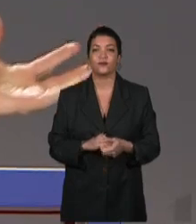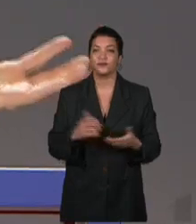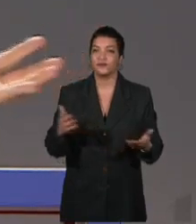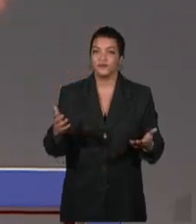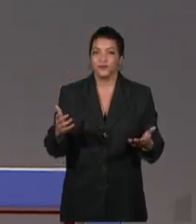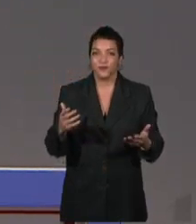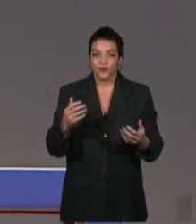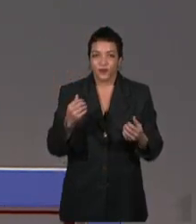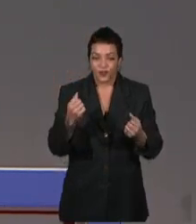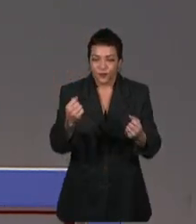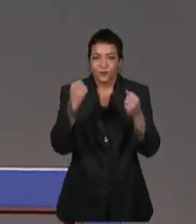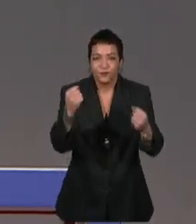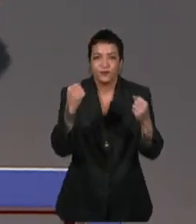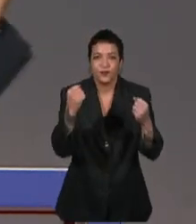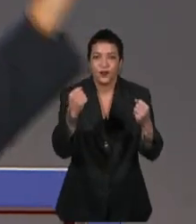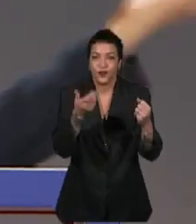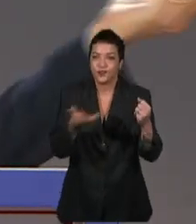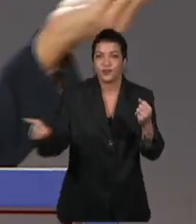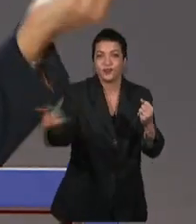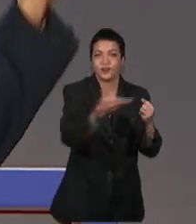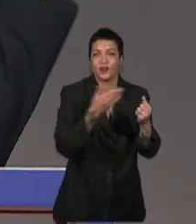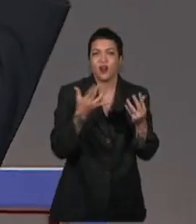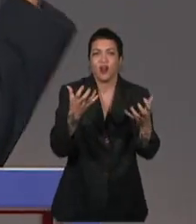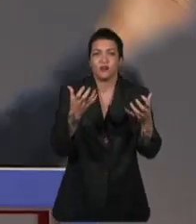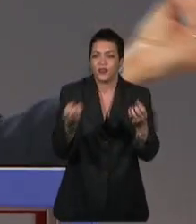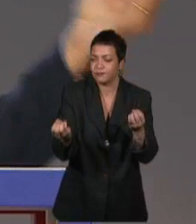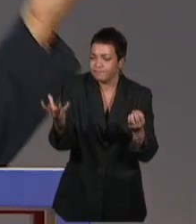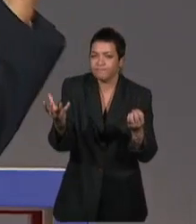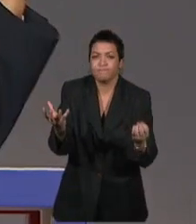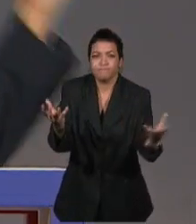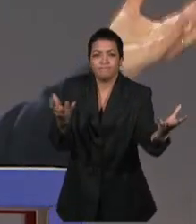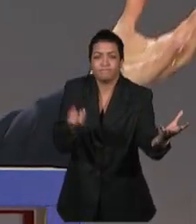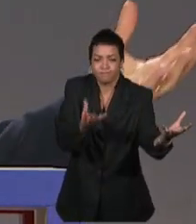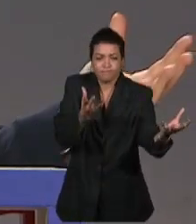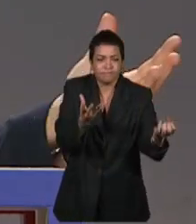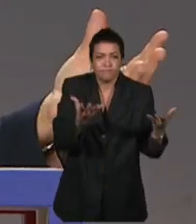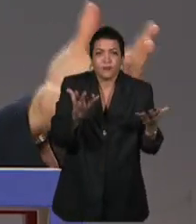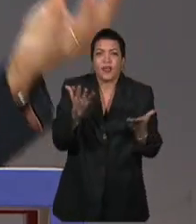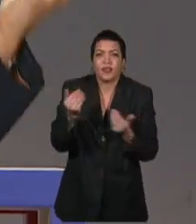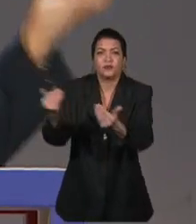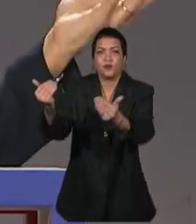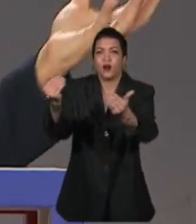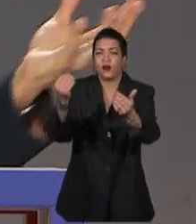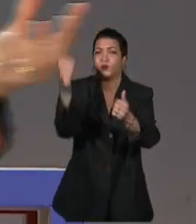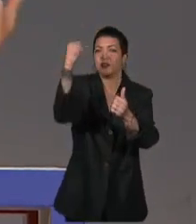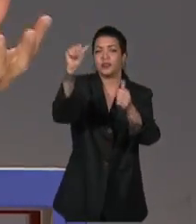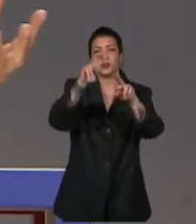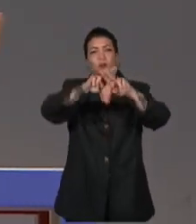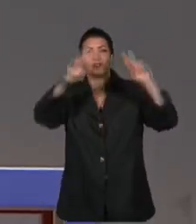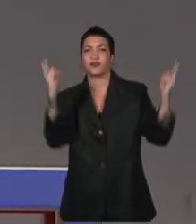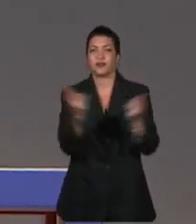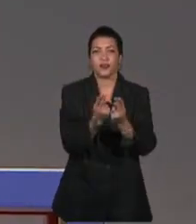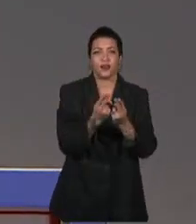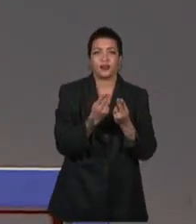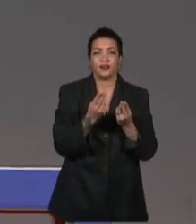Avec cette force, je veux rallumer avec vous les espoirs d'une nation unique et universelle. Une nation